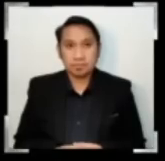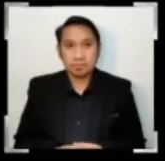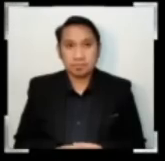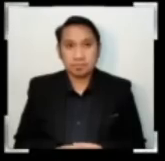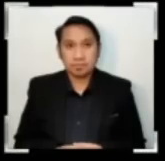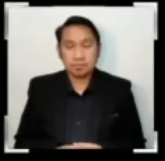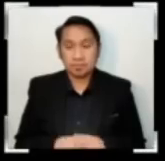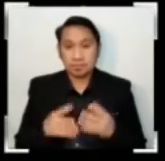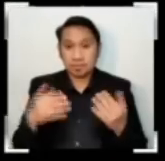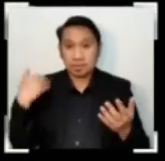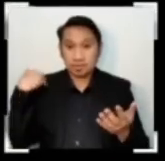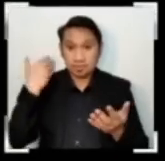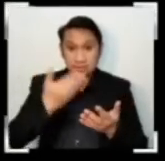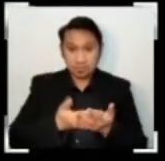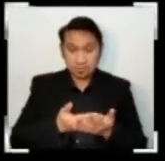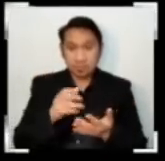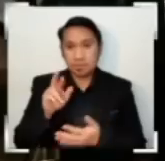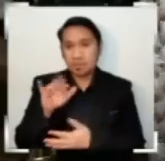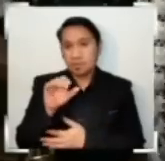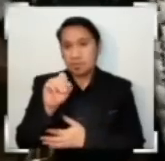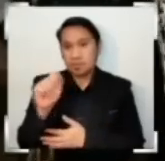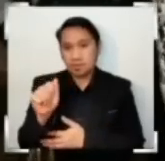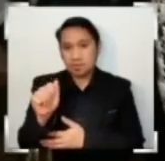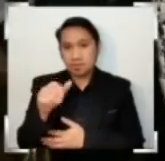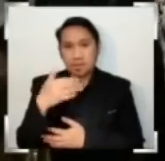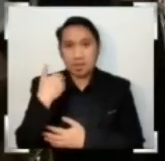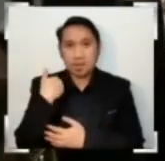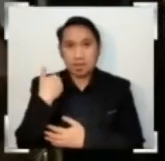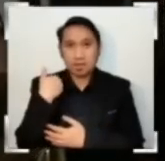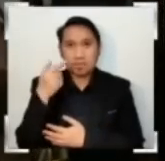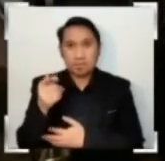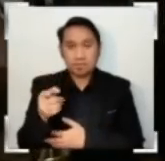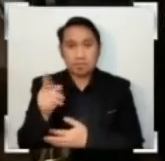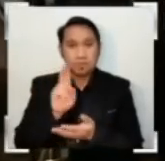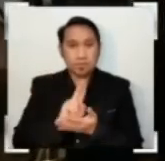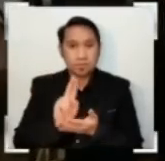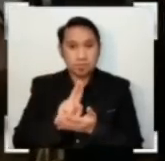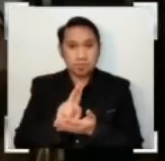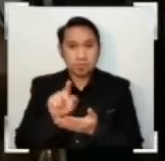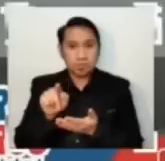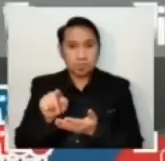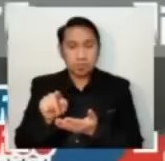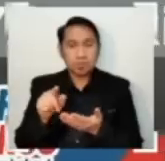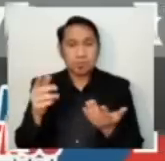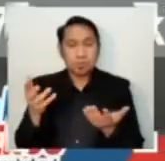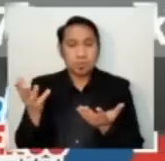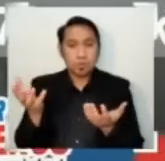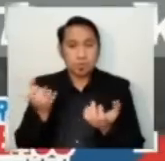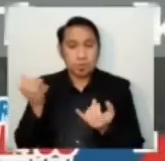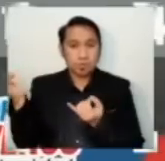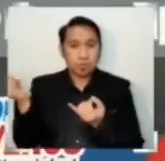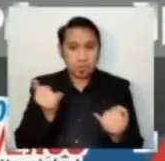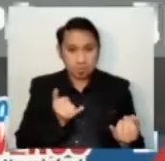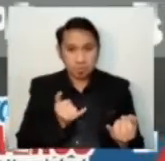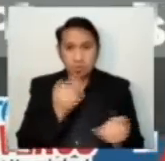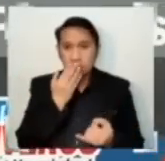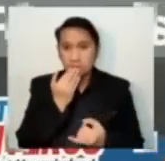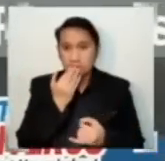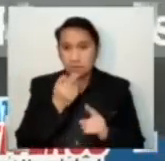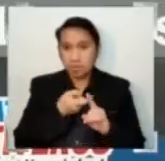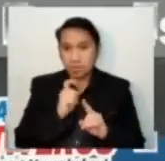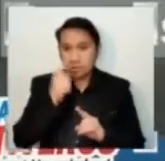Nakarating daw kay Senador Risa Ontiveros na ilang industrial users ang gusto sanang mag-import ng sarili nilang asukal mula sa Thailand, kung